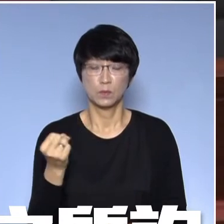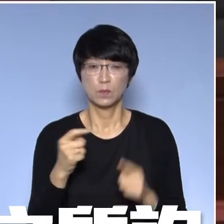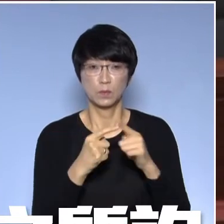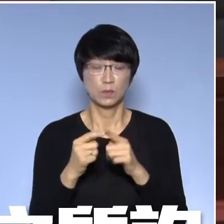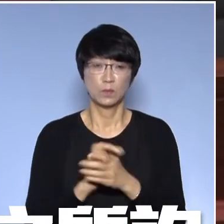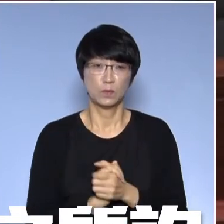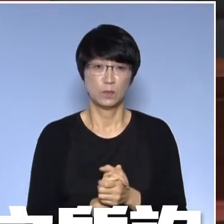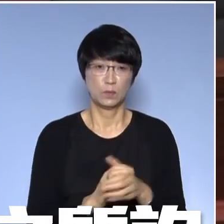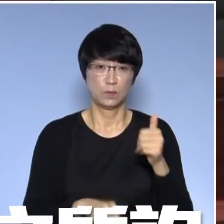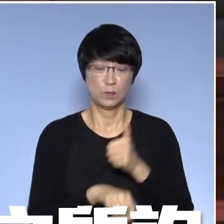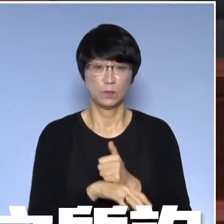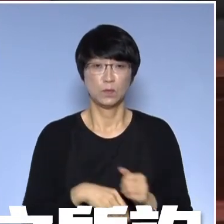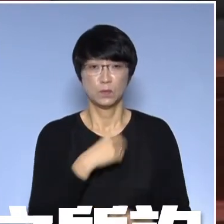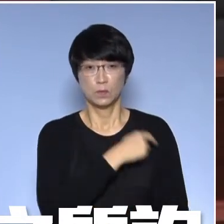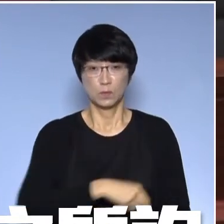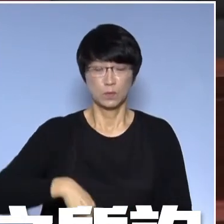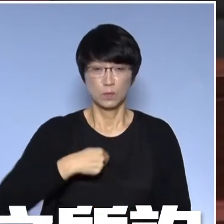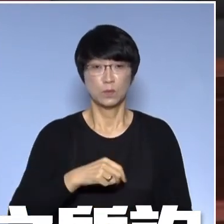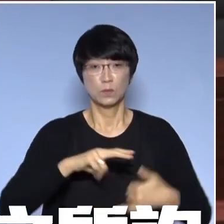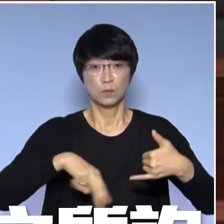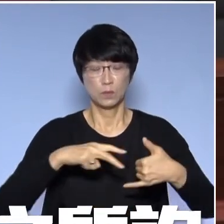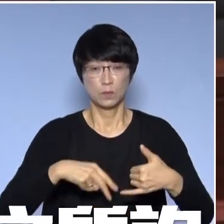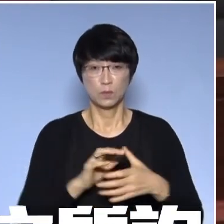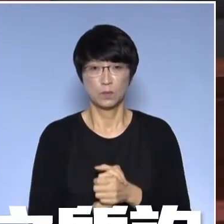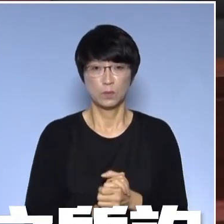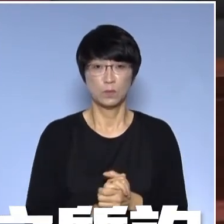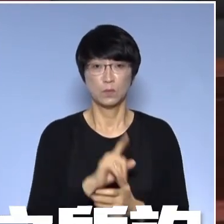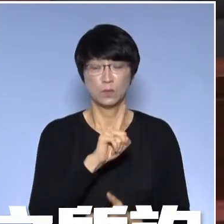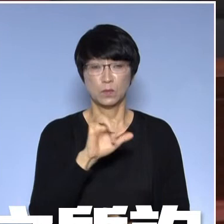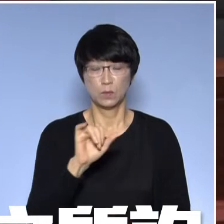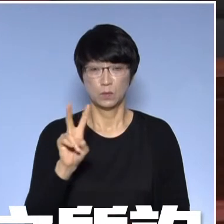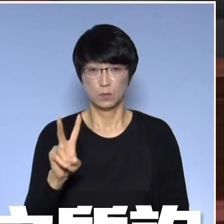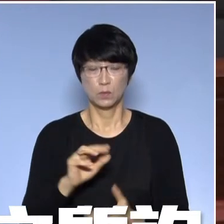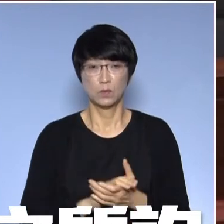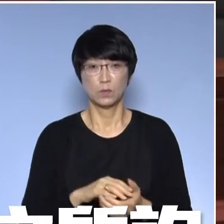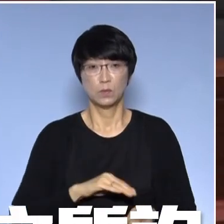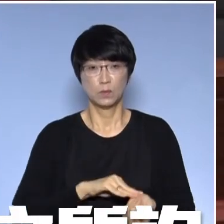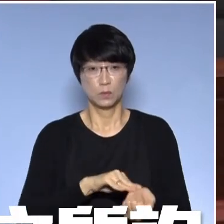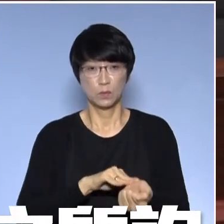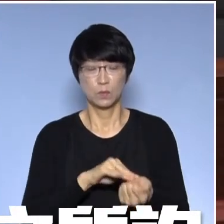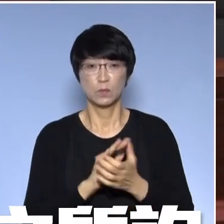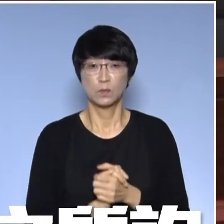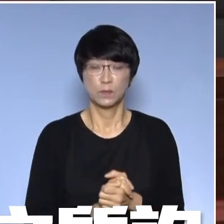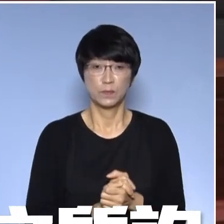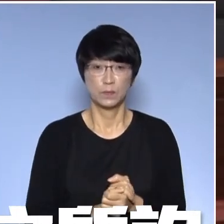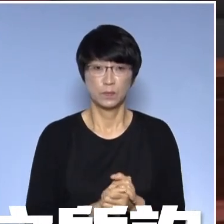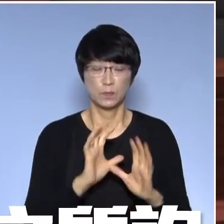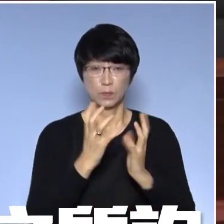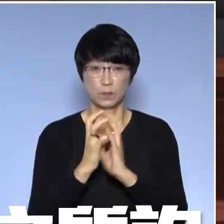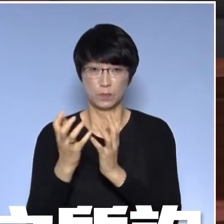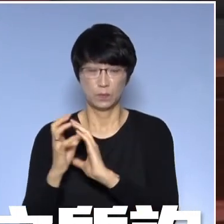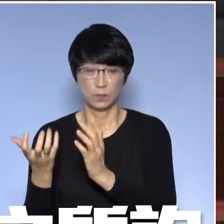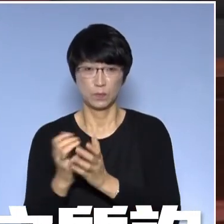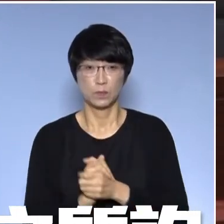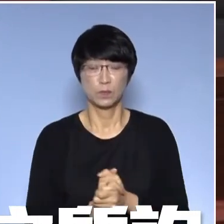供基本嘅身體檢查，同埋成功轉介162次嘅接受呢個治療。咁其實我哋而家各個部門咧都有我